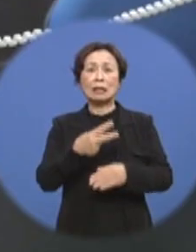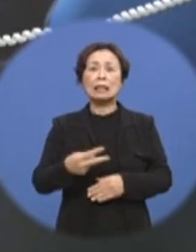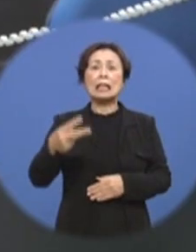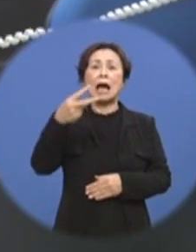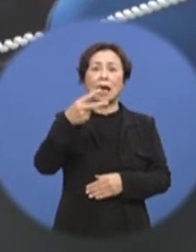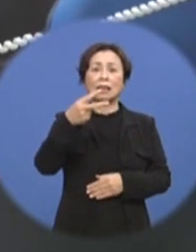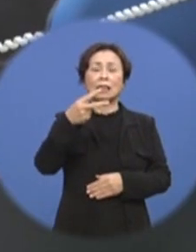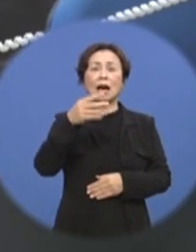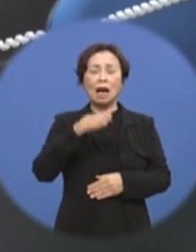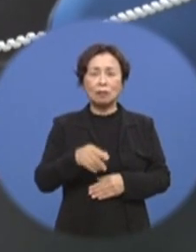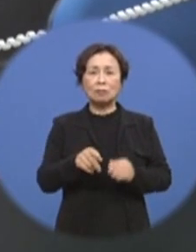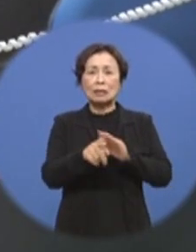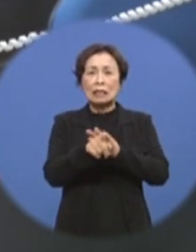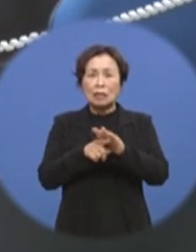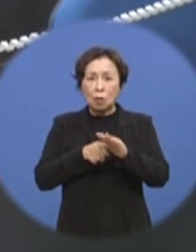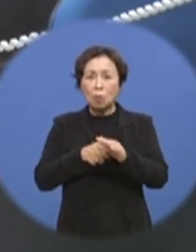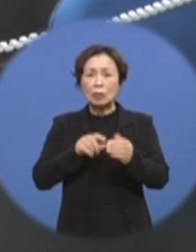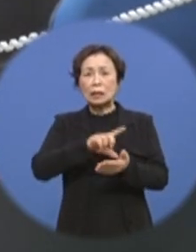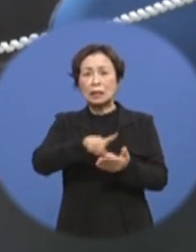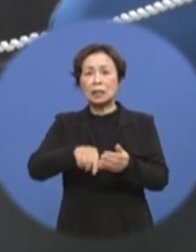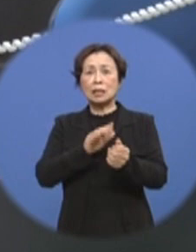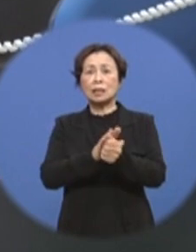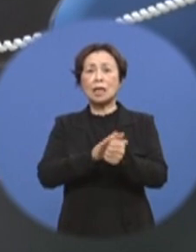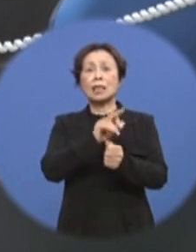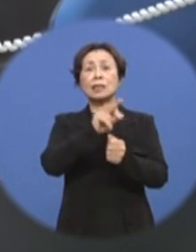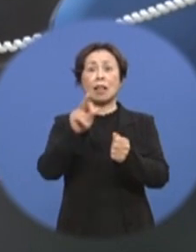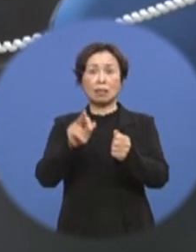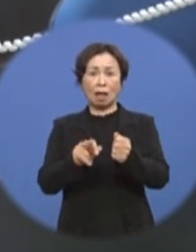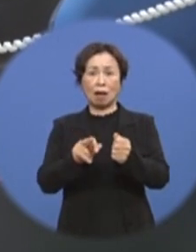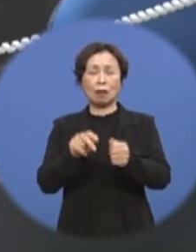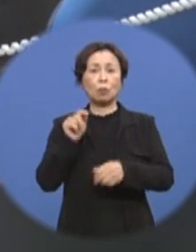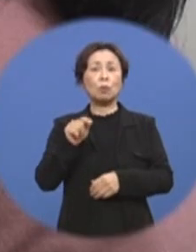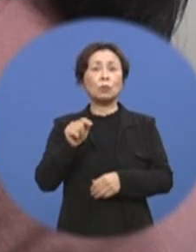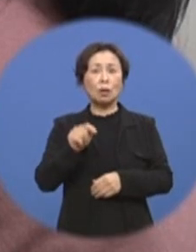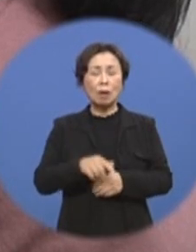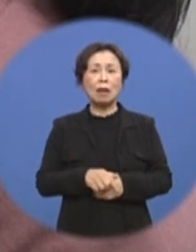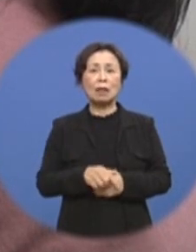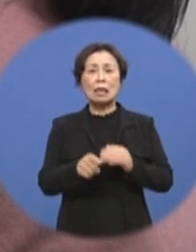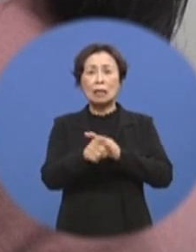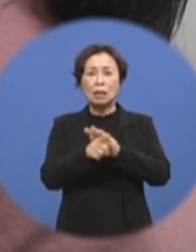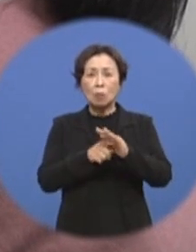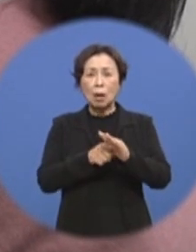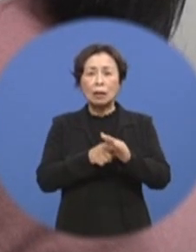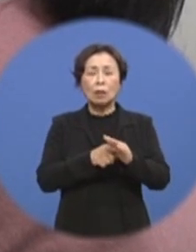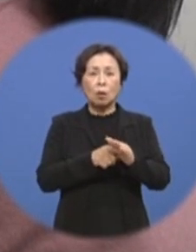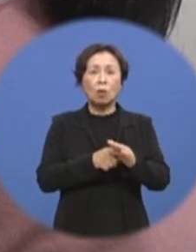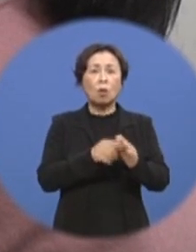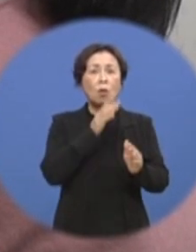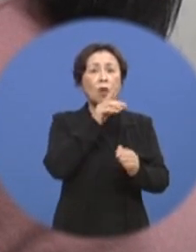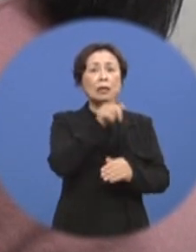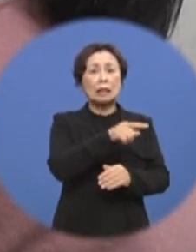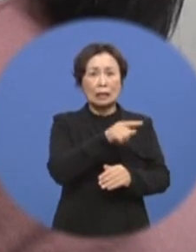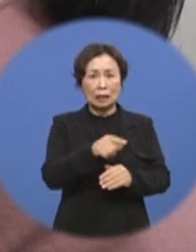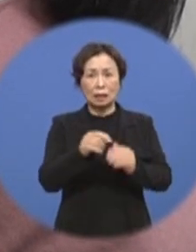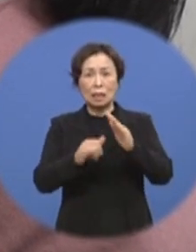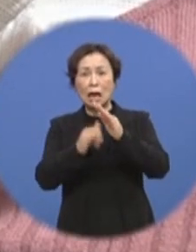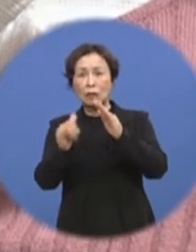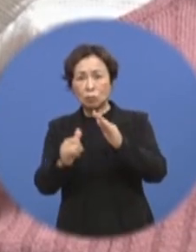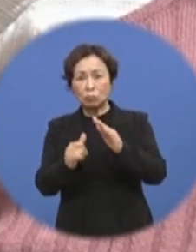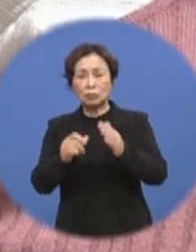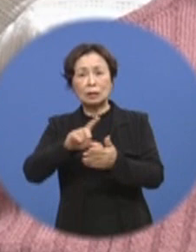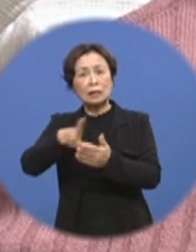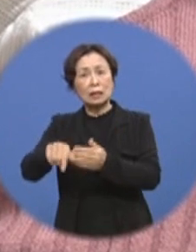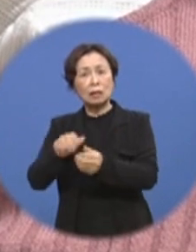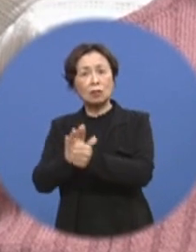ひきこもり地域支援センターですセンターでは引きこもり状態にある本人やその家族地域の支援